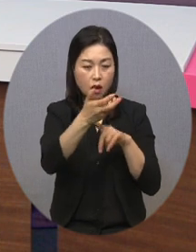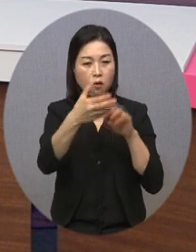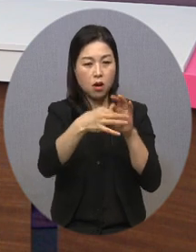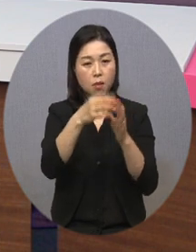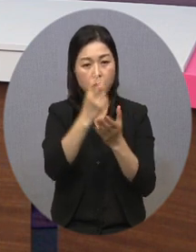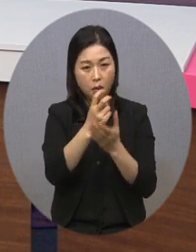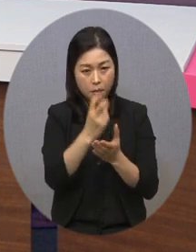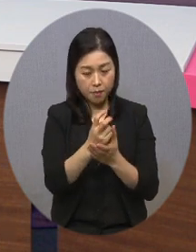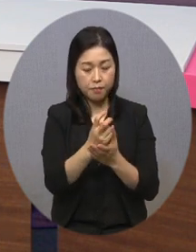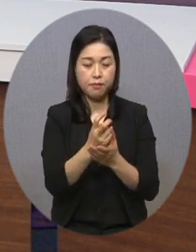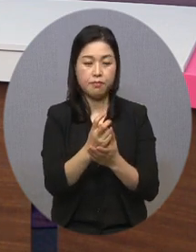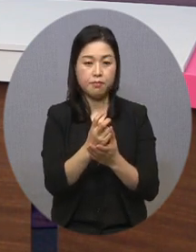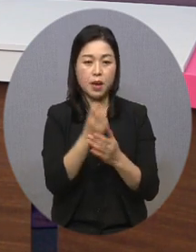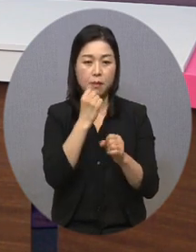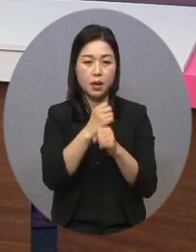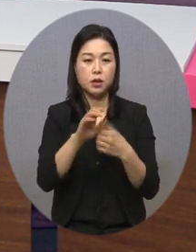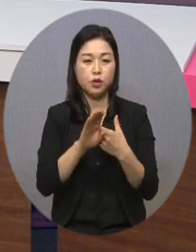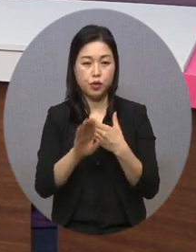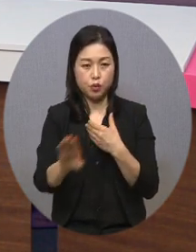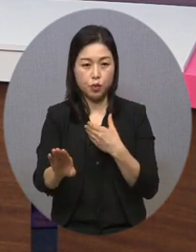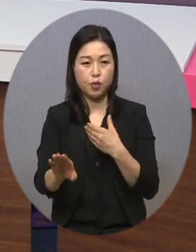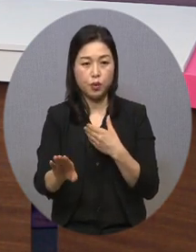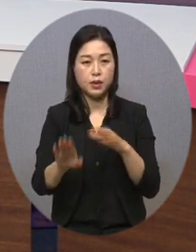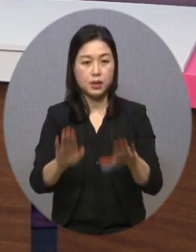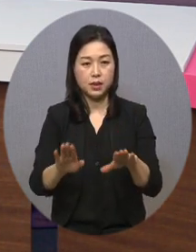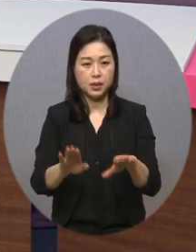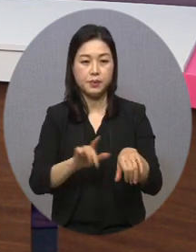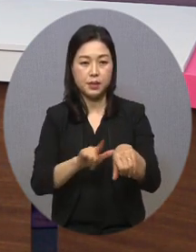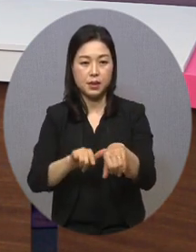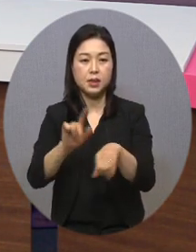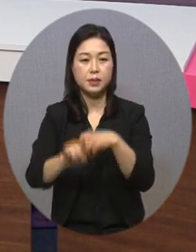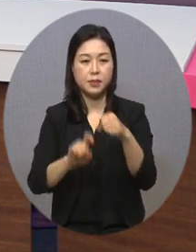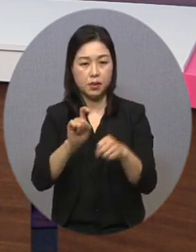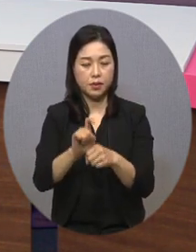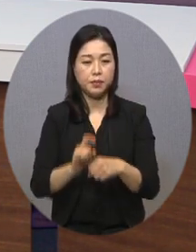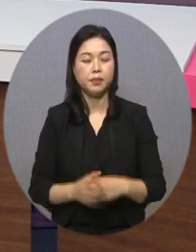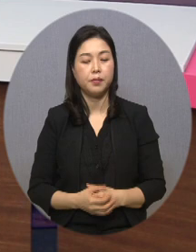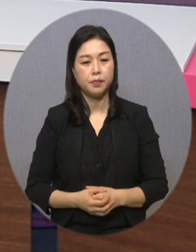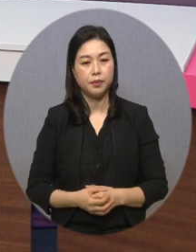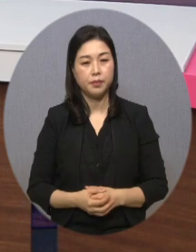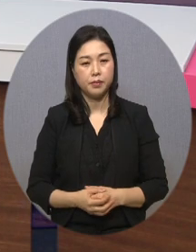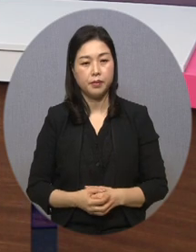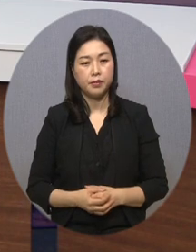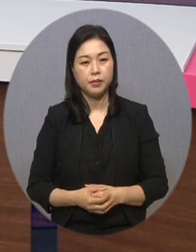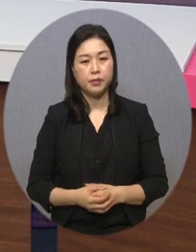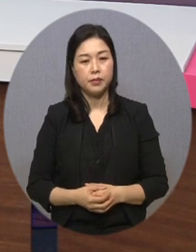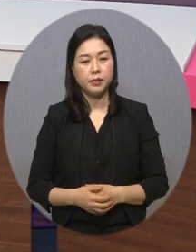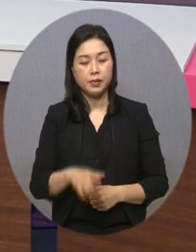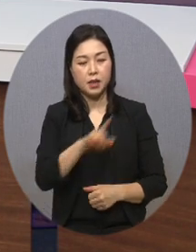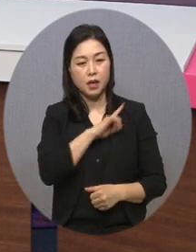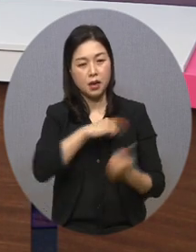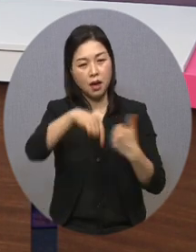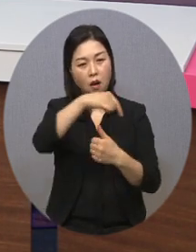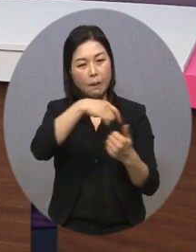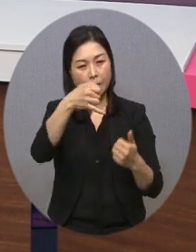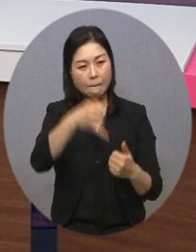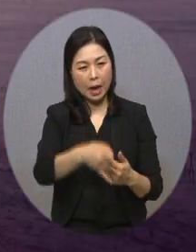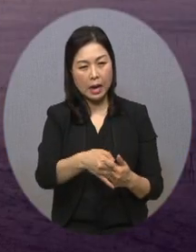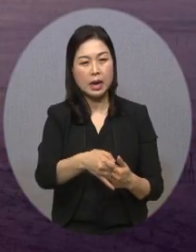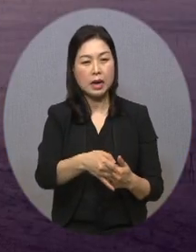대우에 관한 조례가 만들어진 이래로 약 10년이 지났습니다. 그 사이에 사실은 가장 열악한 현장에서